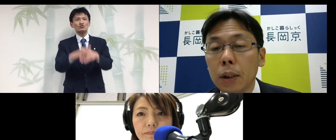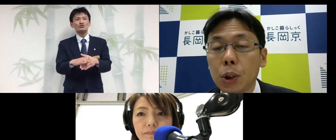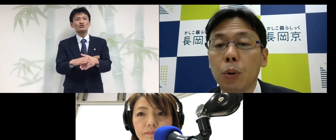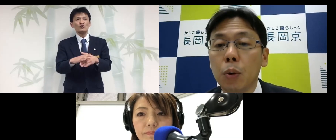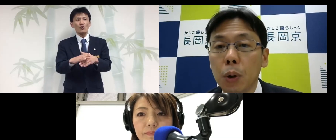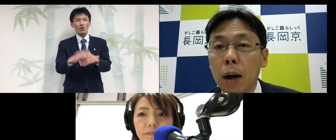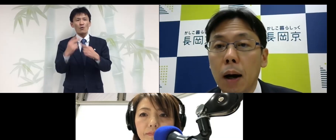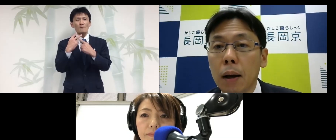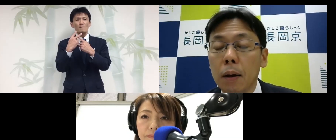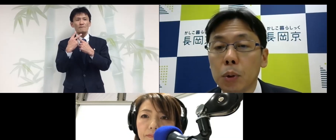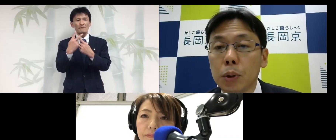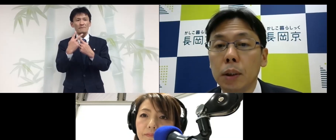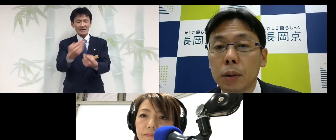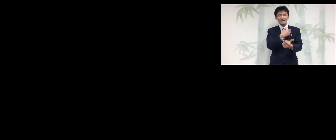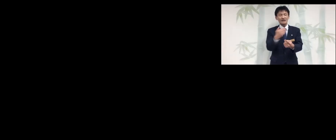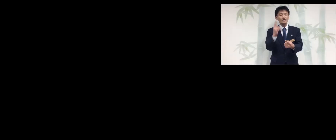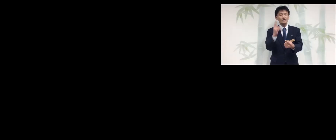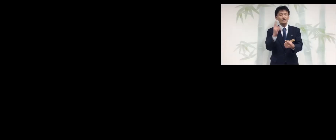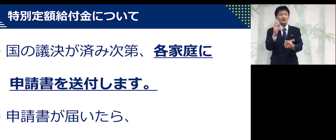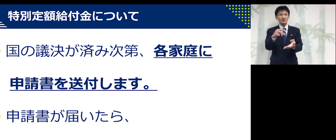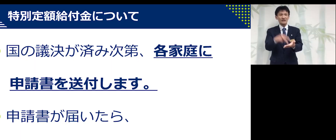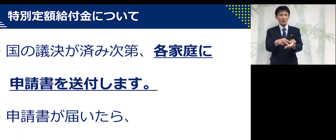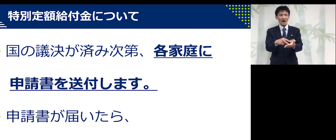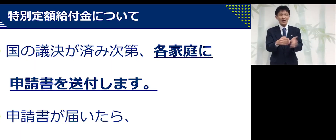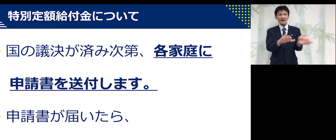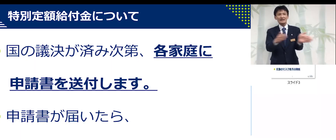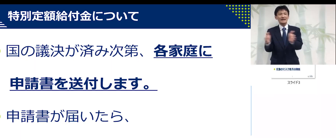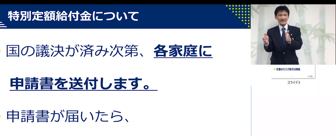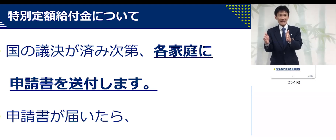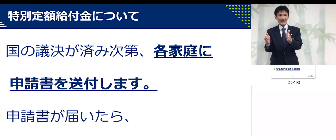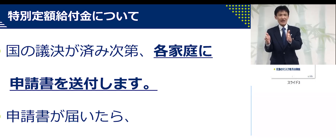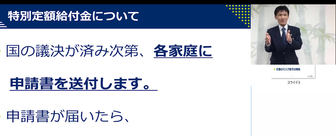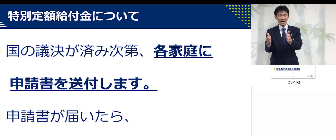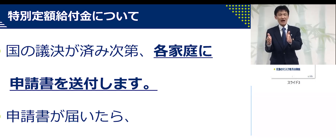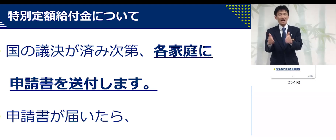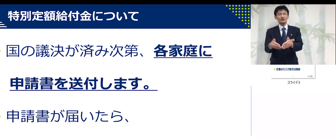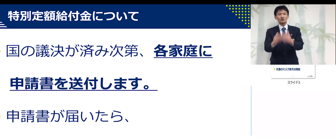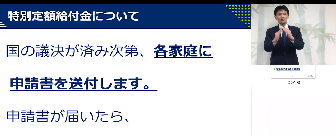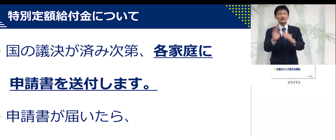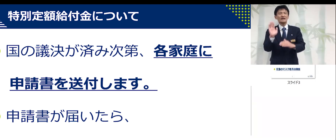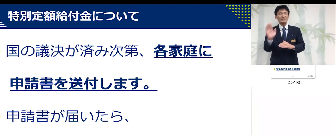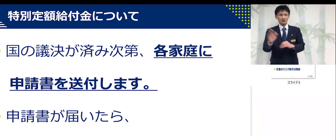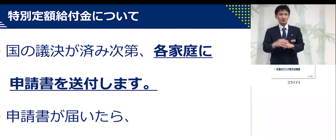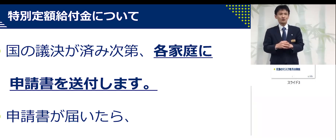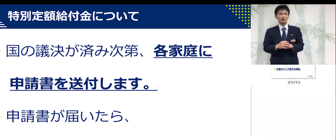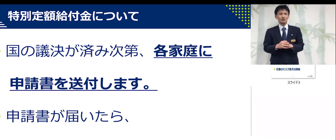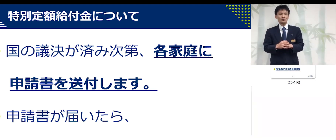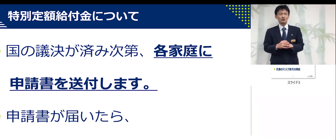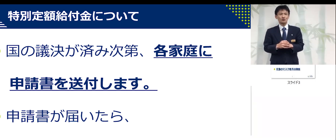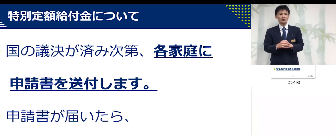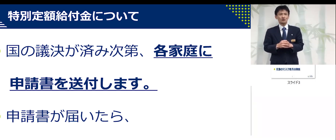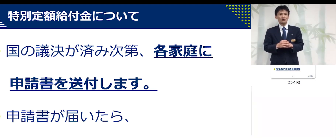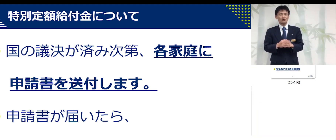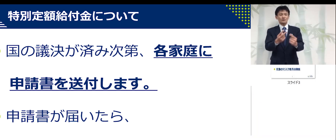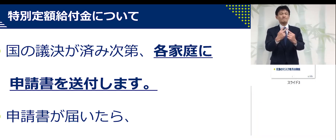ように市の方では、もうすでにですね、体制は組んでおります。そこから、まあ返信をしてい